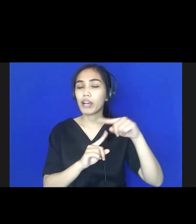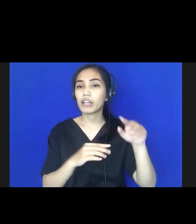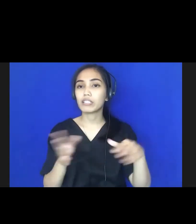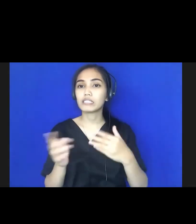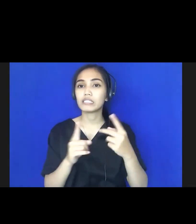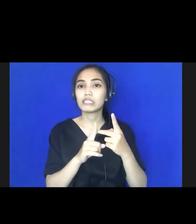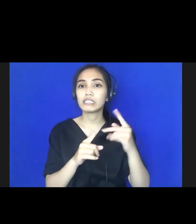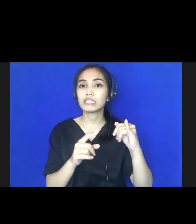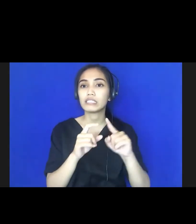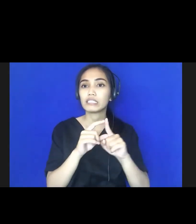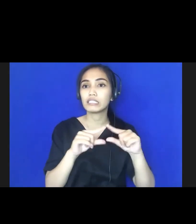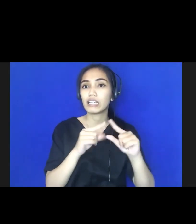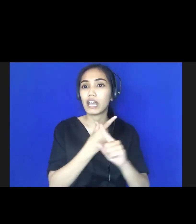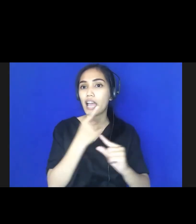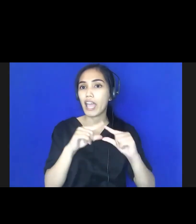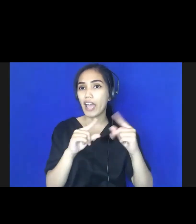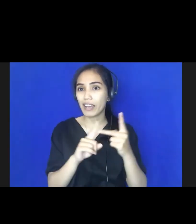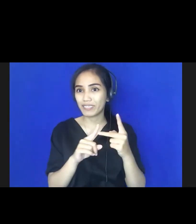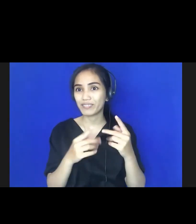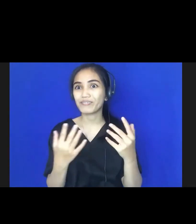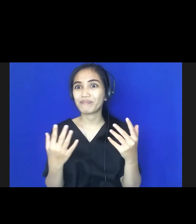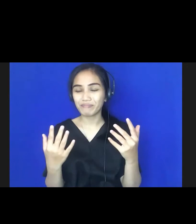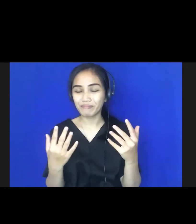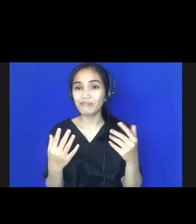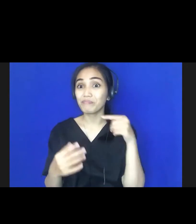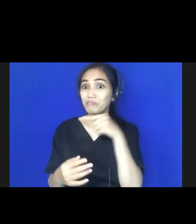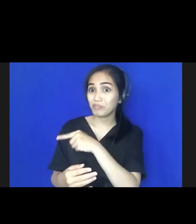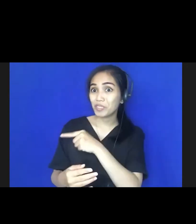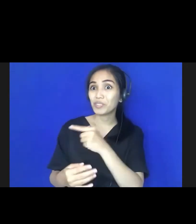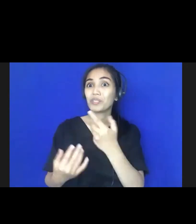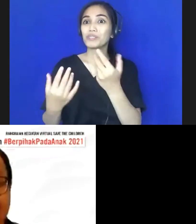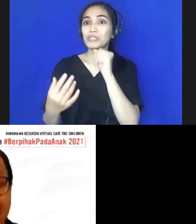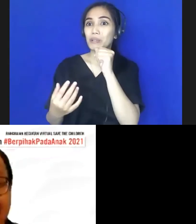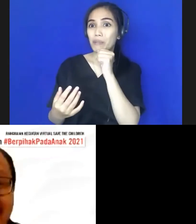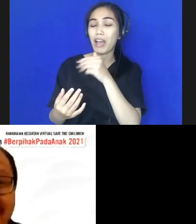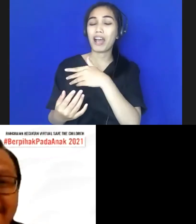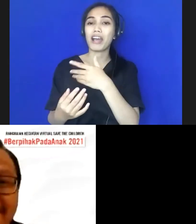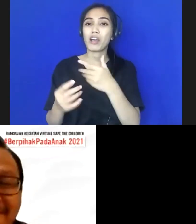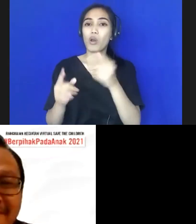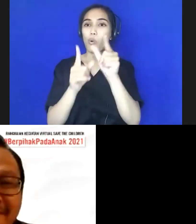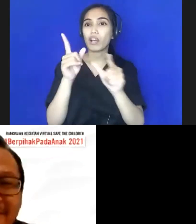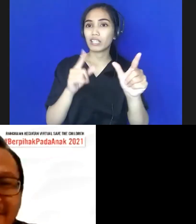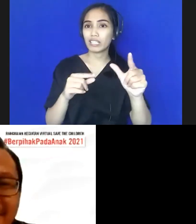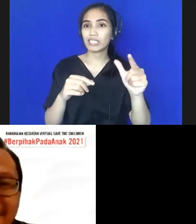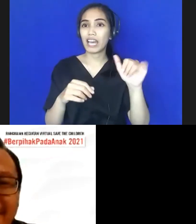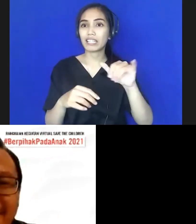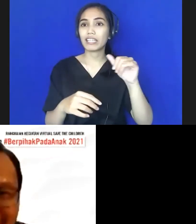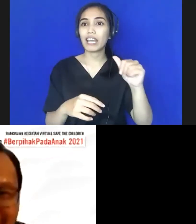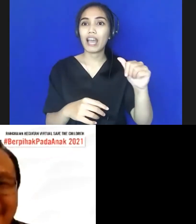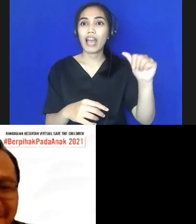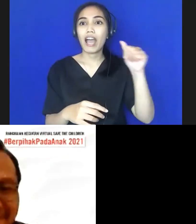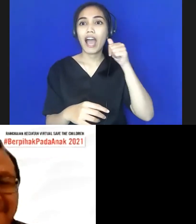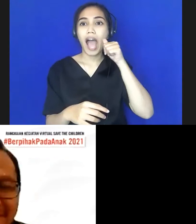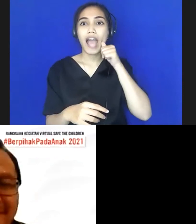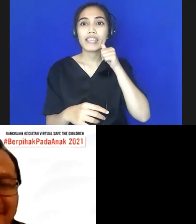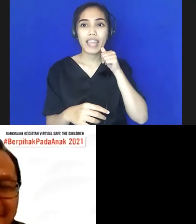Selamat pagi menjelang siang, Mas Rahmat. Ya, Mas Rahmat ini adalah perwakilan dari Ayah ASI. Dan nanti